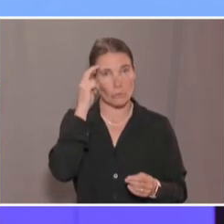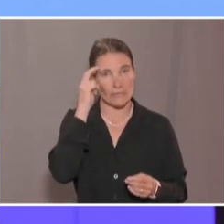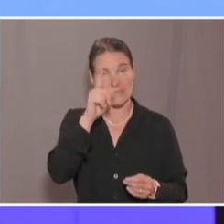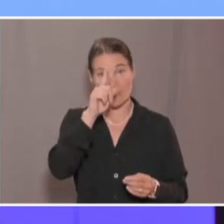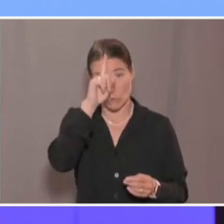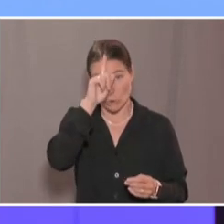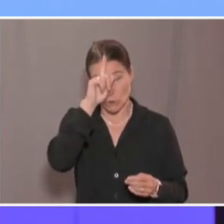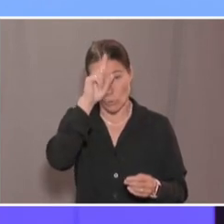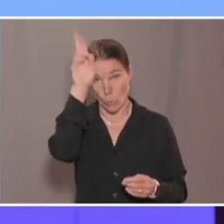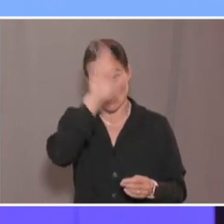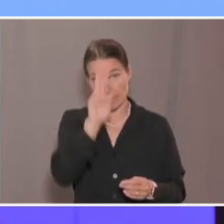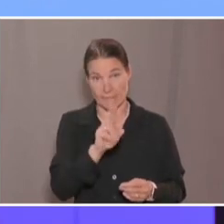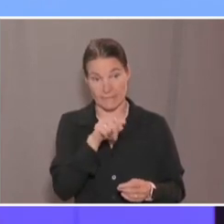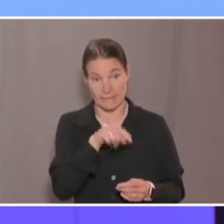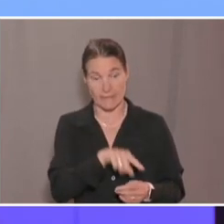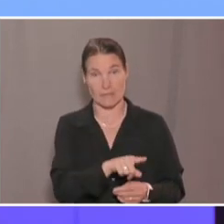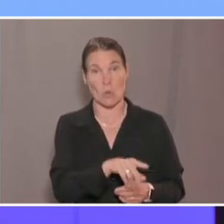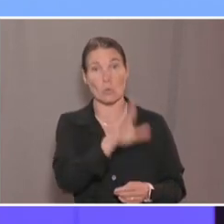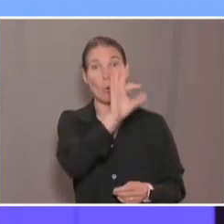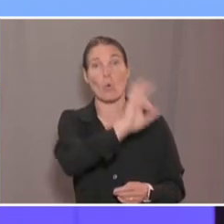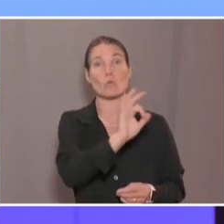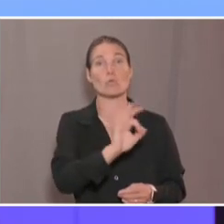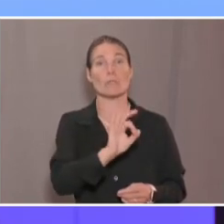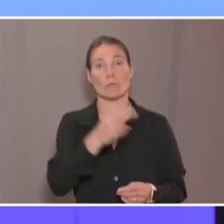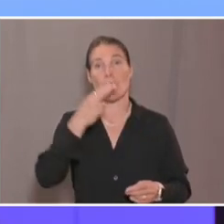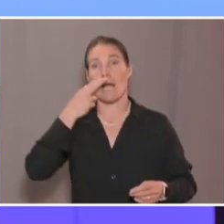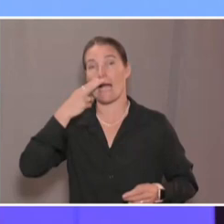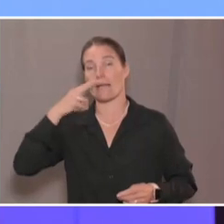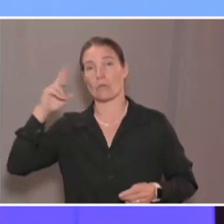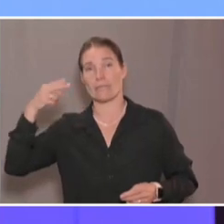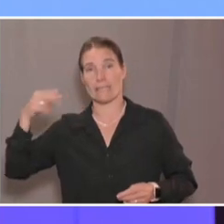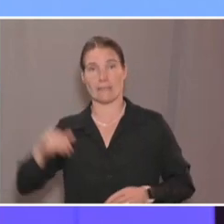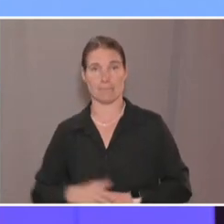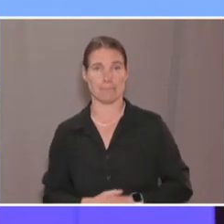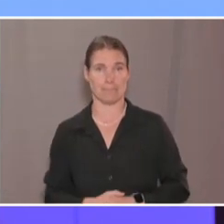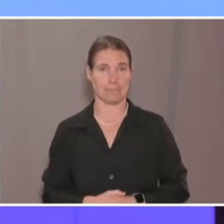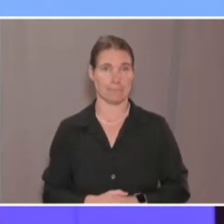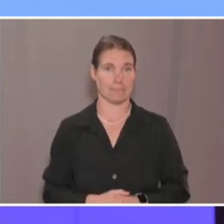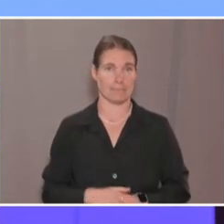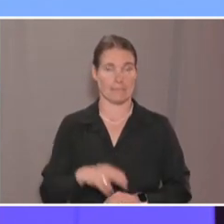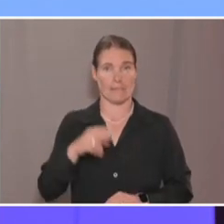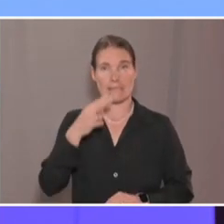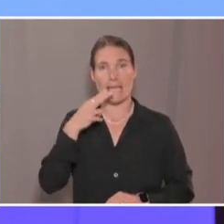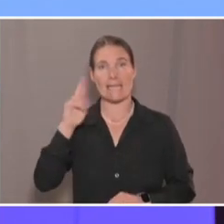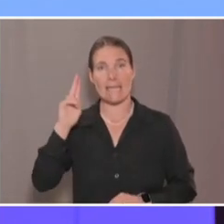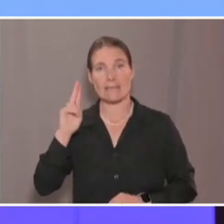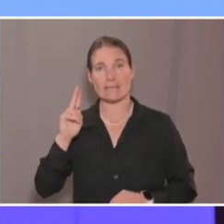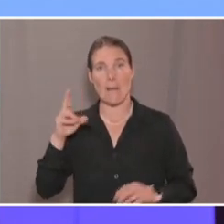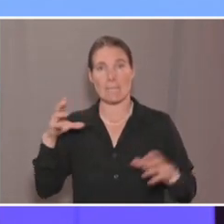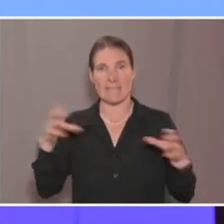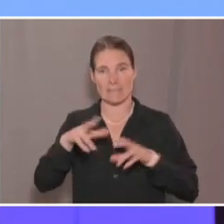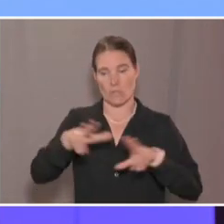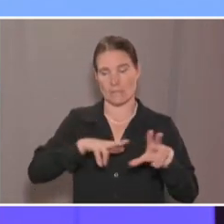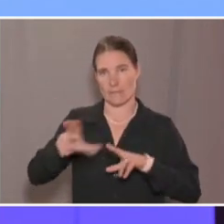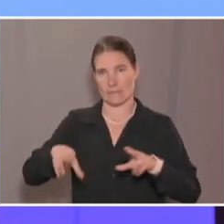deutschen Universitäten und Hochschulen zu Adolf Hitler, schloss sich NS-Massenorganisationen an